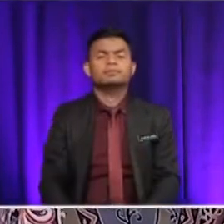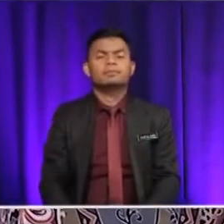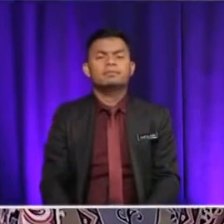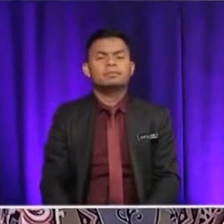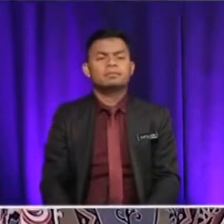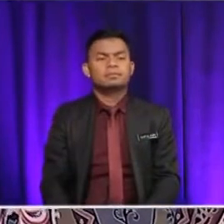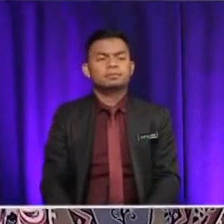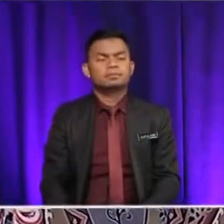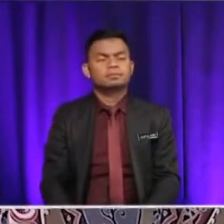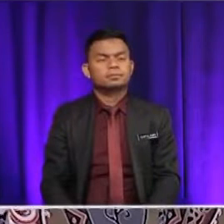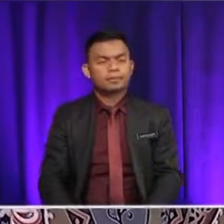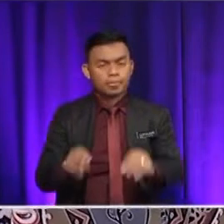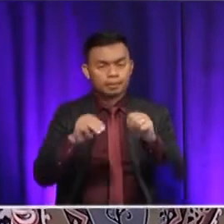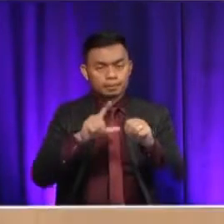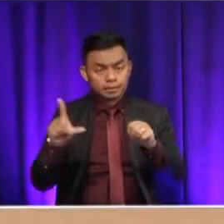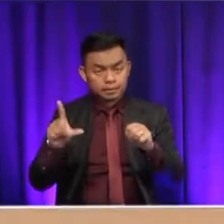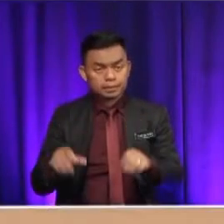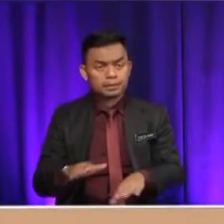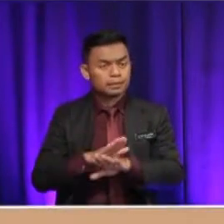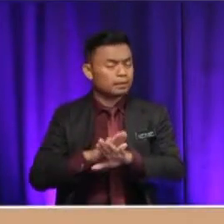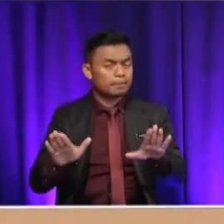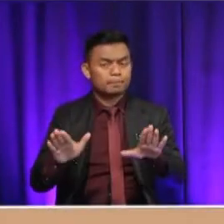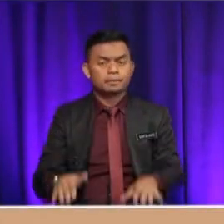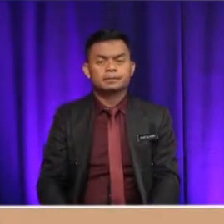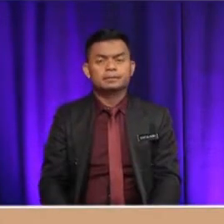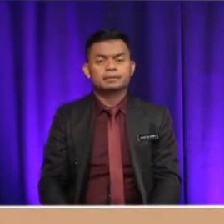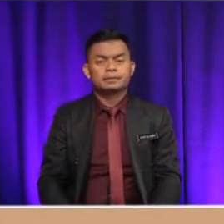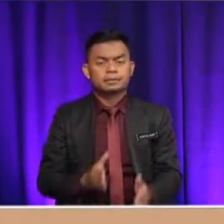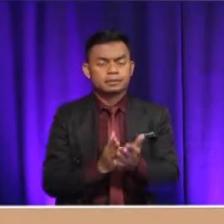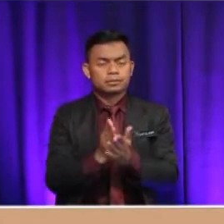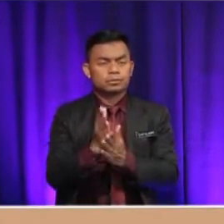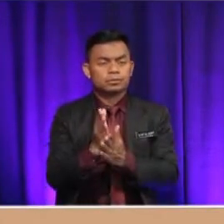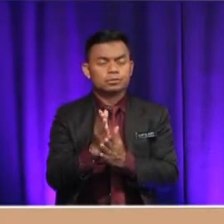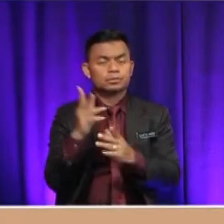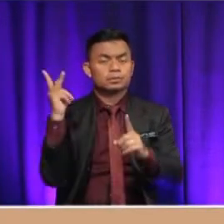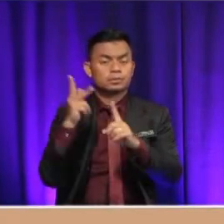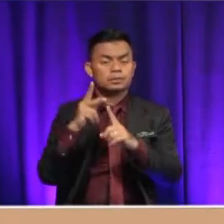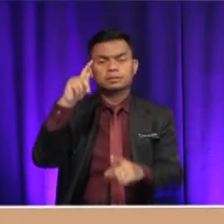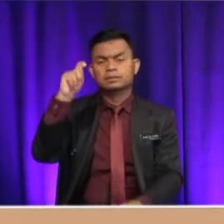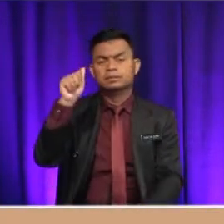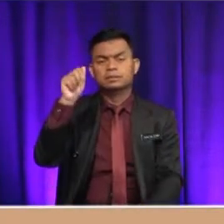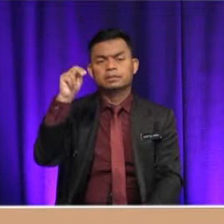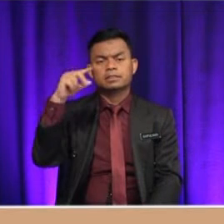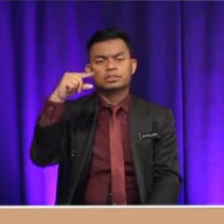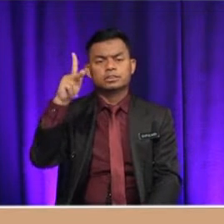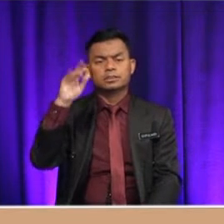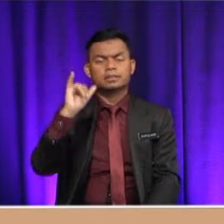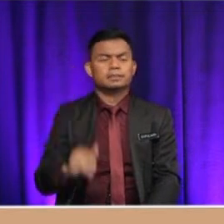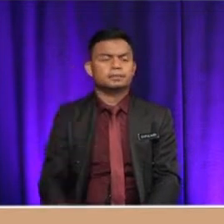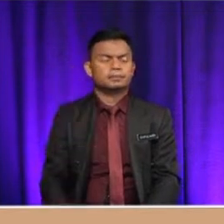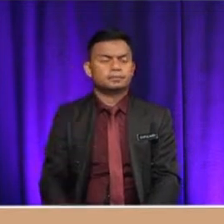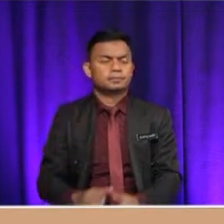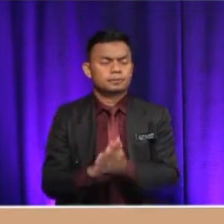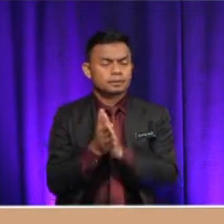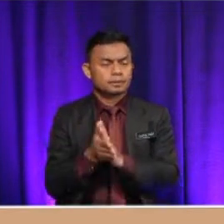dia kata mestilah tanpa direct terus ke tangki kan. So, kat sini ialah, kita tengok,